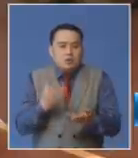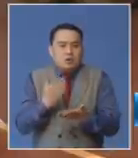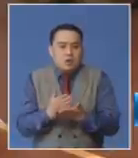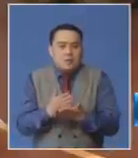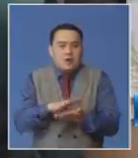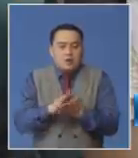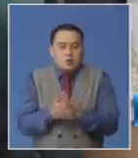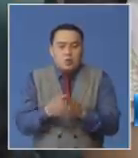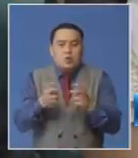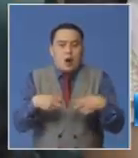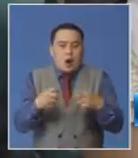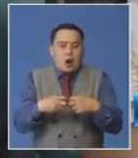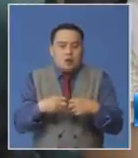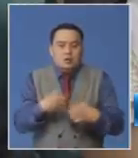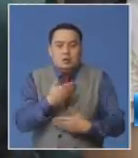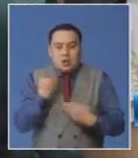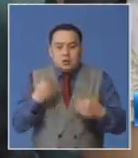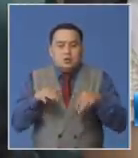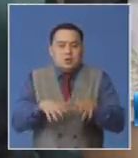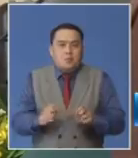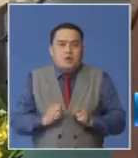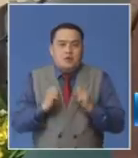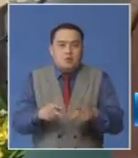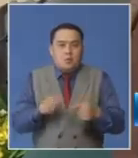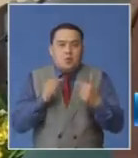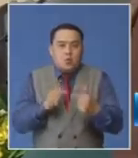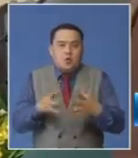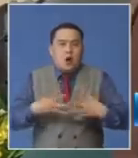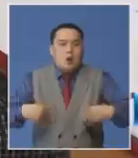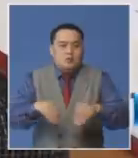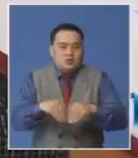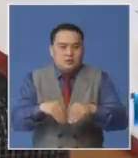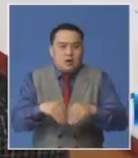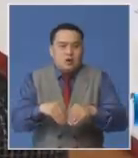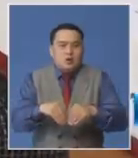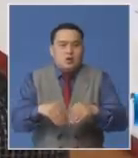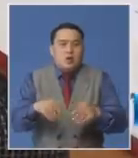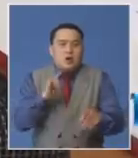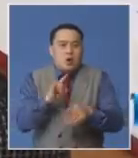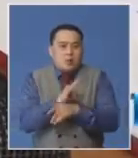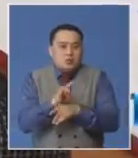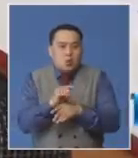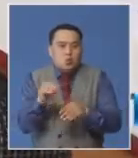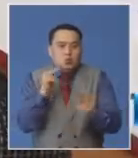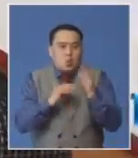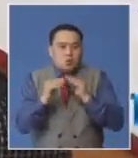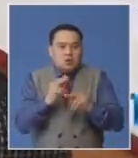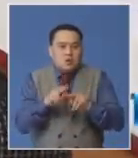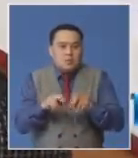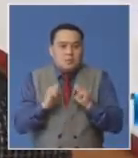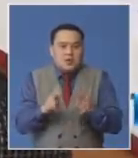видео тивно му рассмотрению не подлежат дела по преступлениям против общественности сутенерство и особо тяжкие преступления